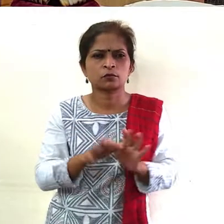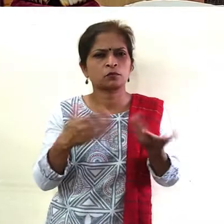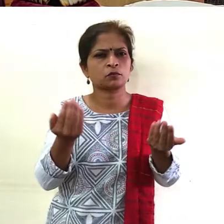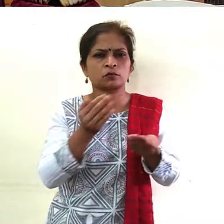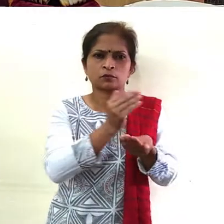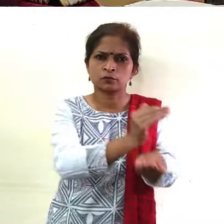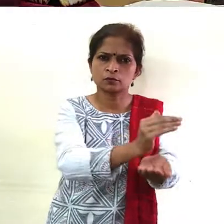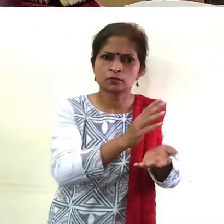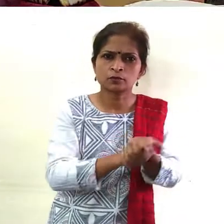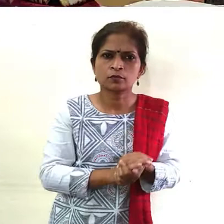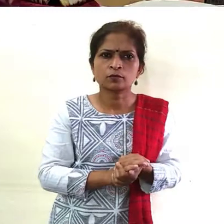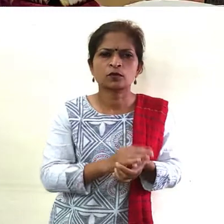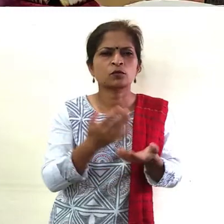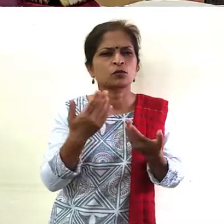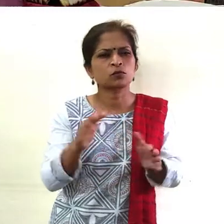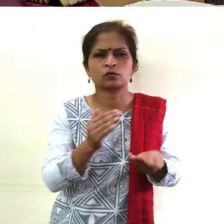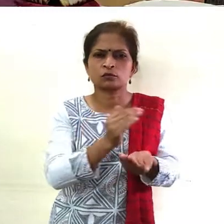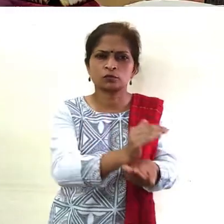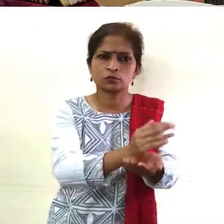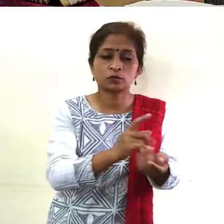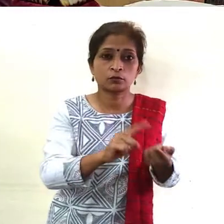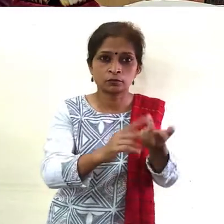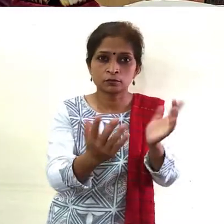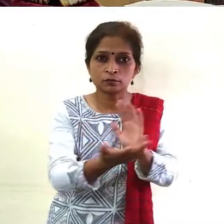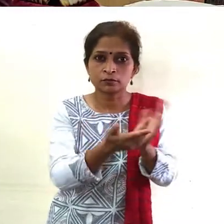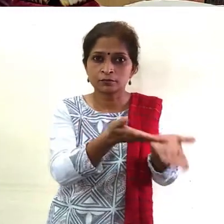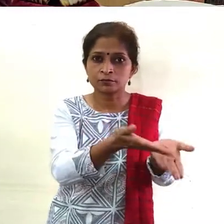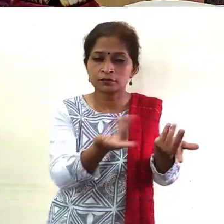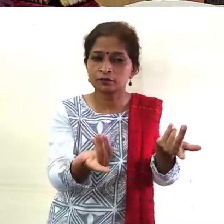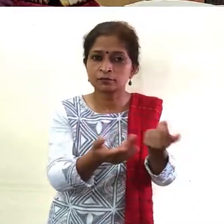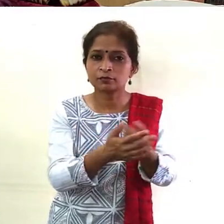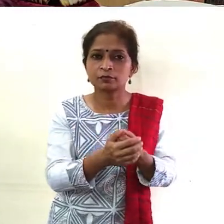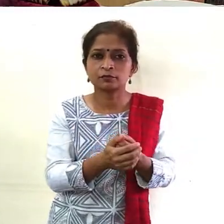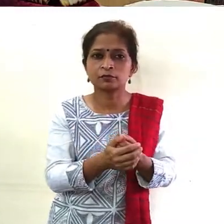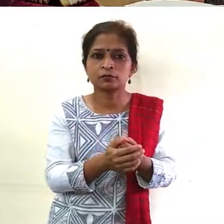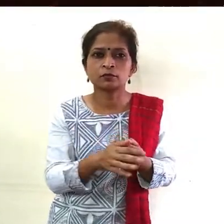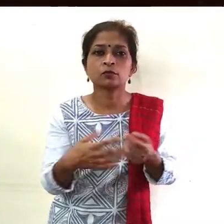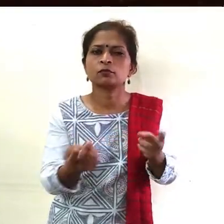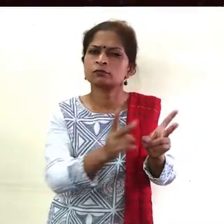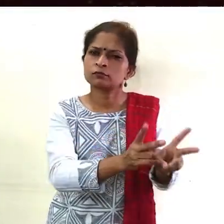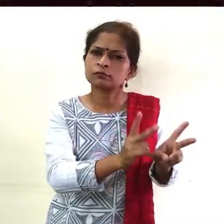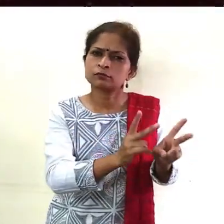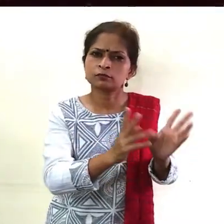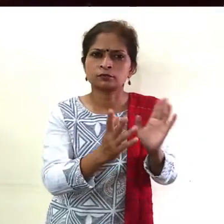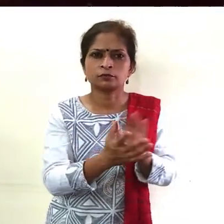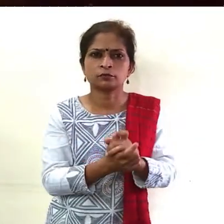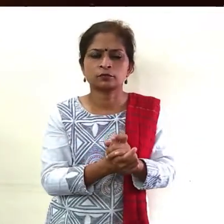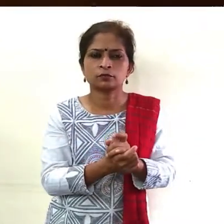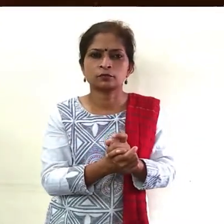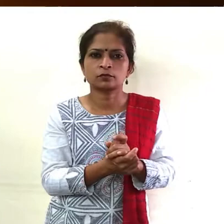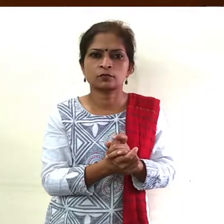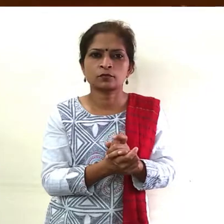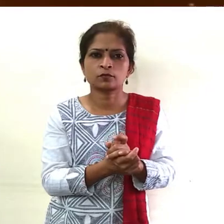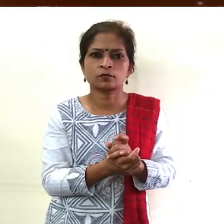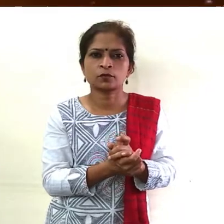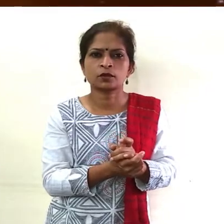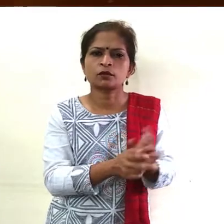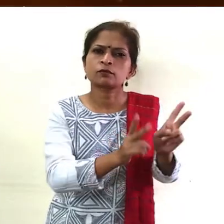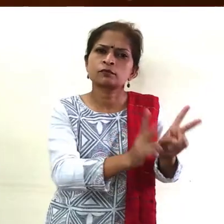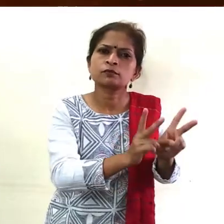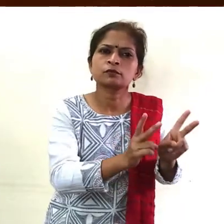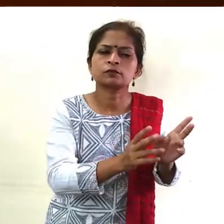बच्चा पैदा होता है, किसी भी चीज की उत्पत्ति होती है, इसी पृथ्वी से उत्पत्ति होती है जो कि स्थिर है। तो इनर्शिया